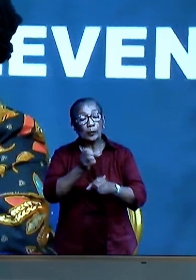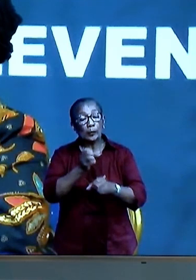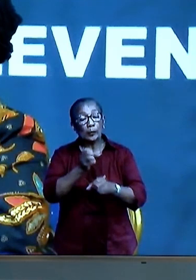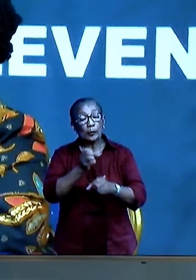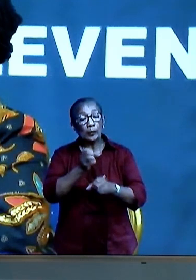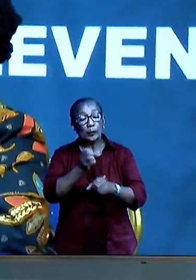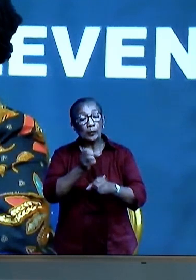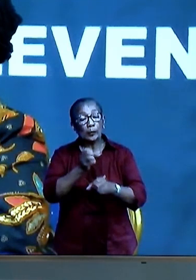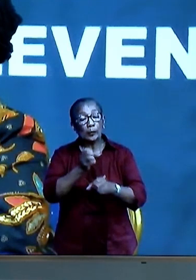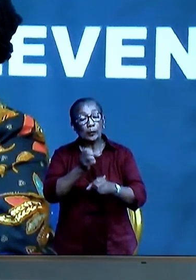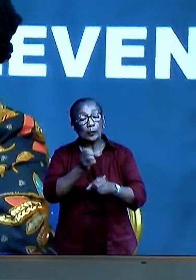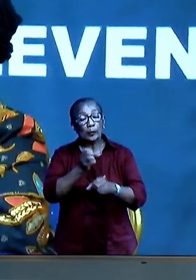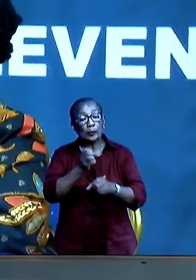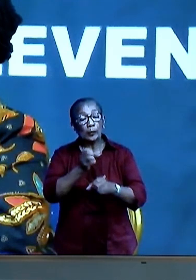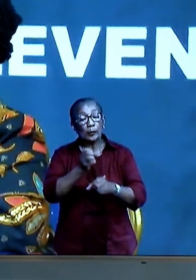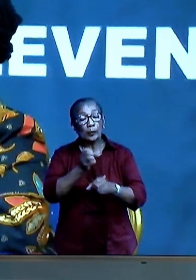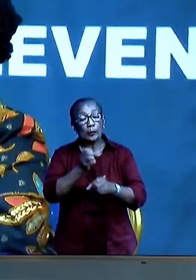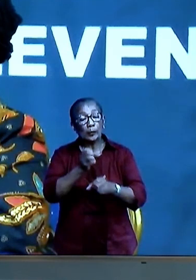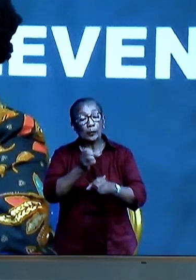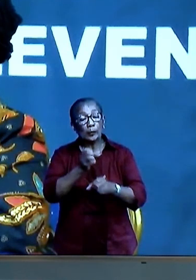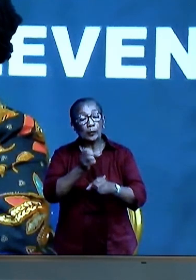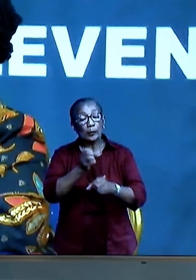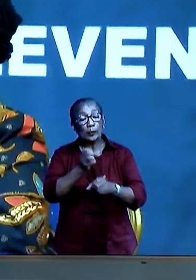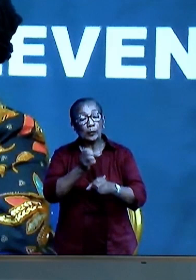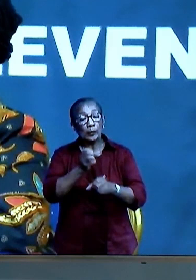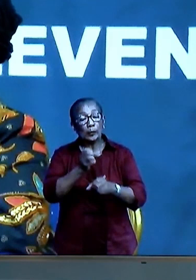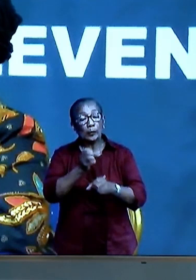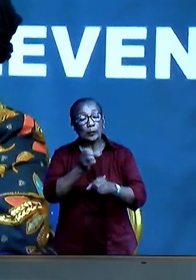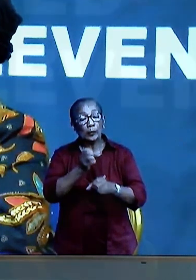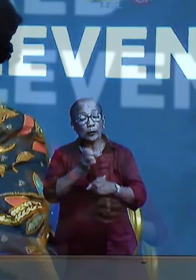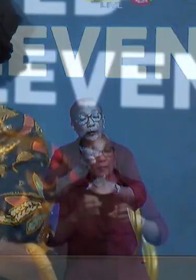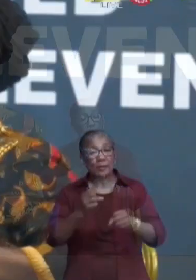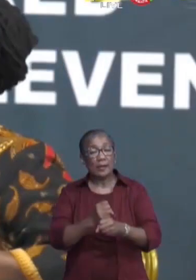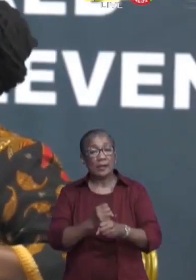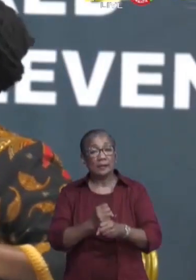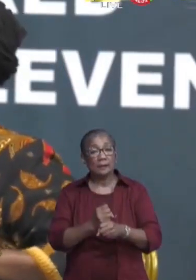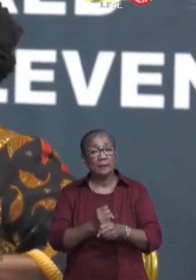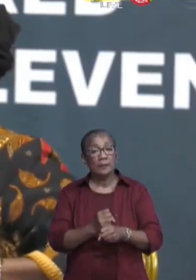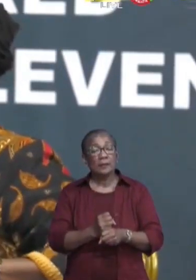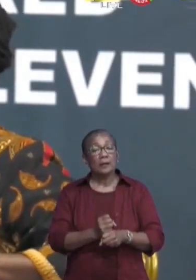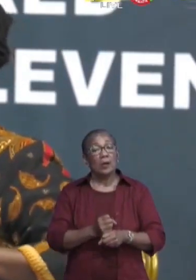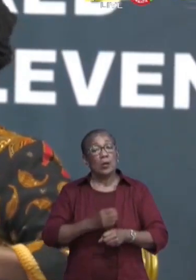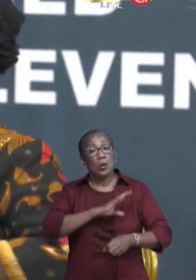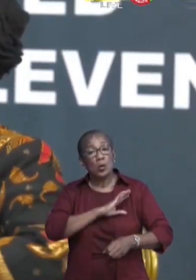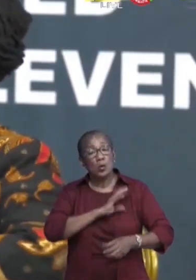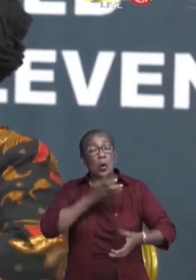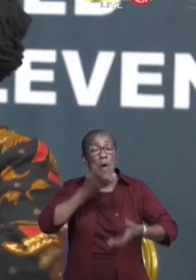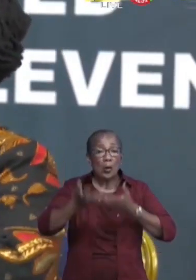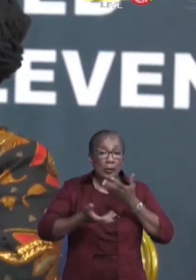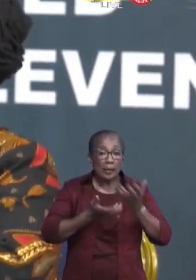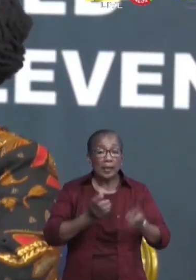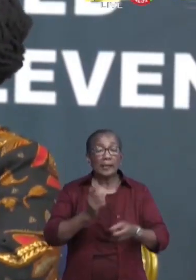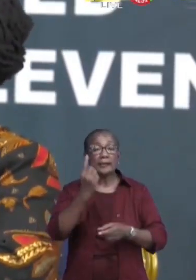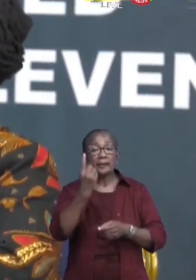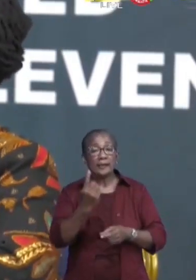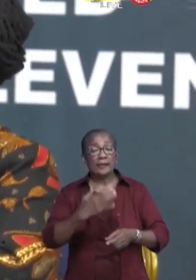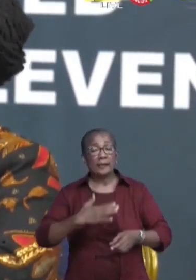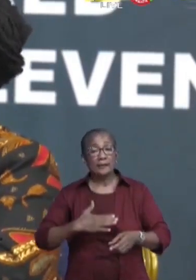van invloed op de manier waarop ons land bestuurd wordt. Ik mag u aangeven dat een van